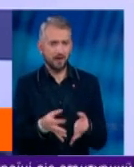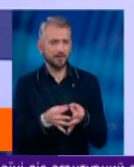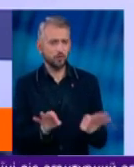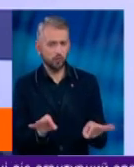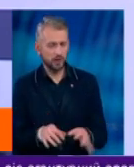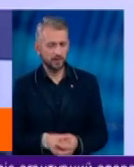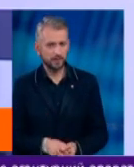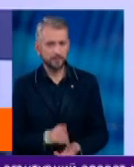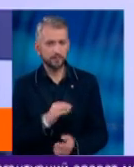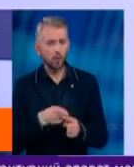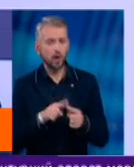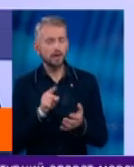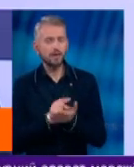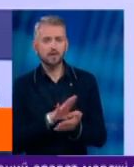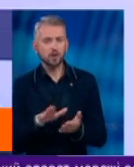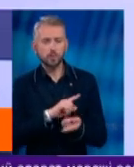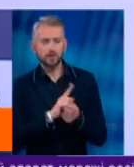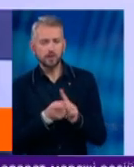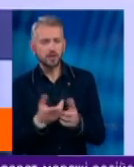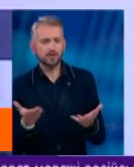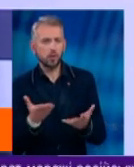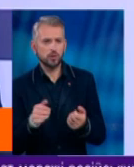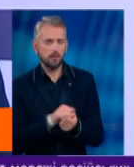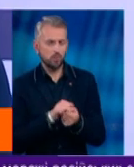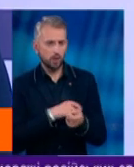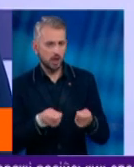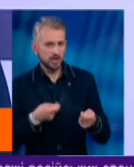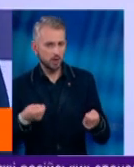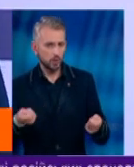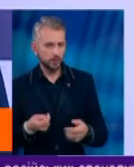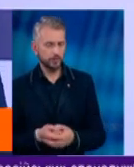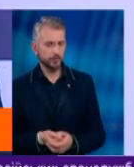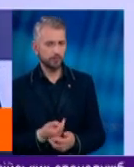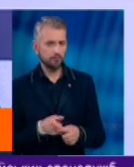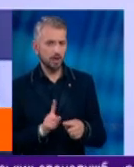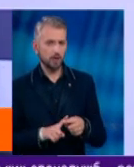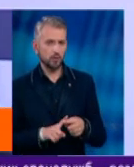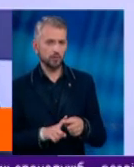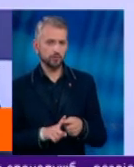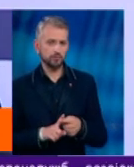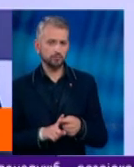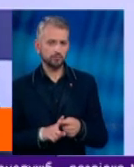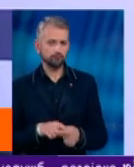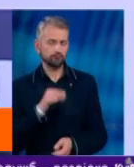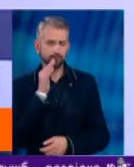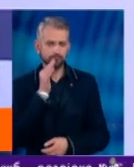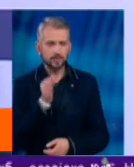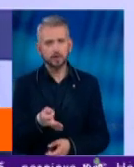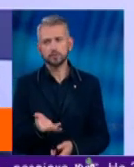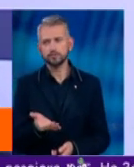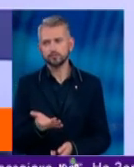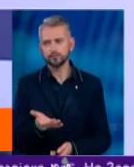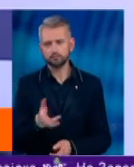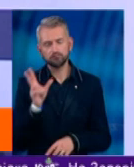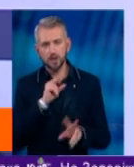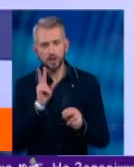доступність. Але це не повинно перетворюватися в якусь бюрократію. Тому, скажімо,